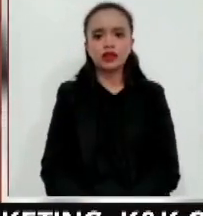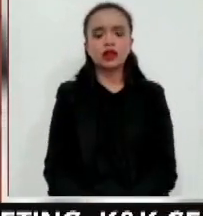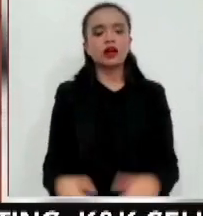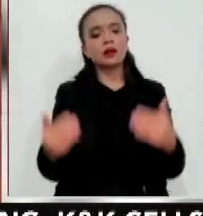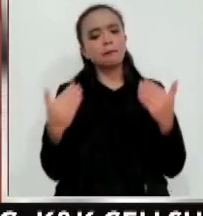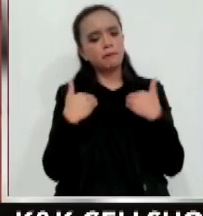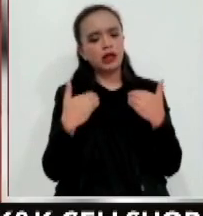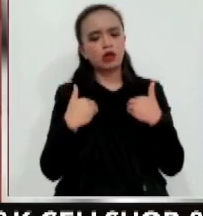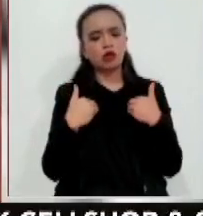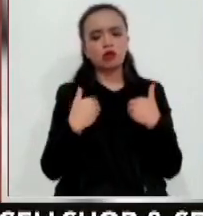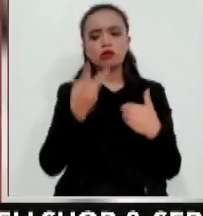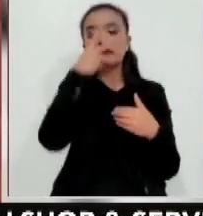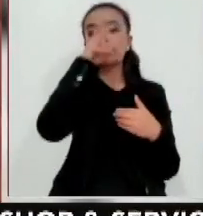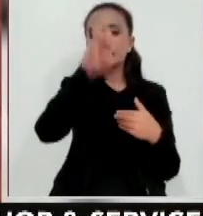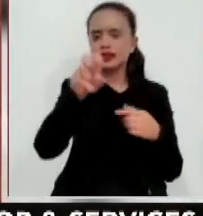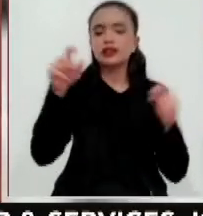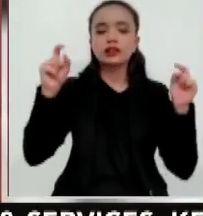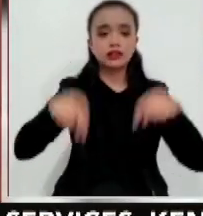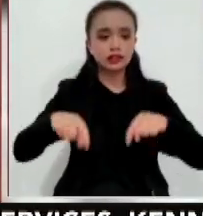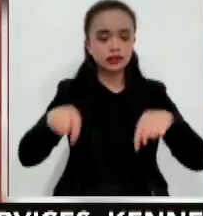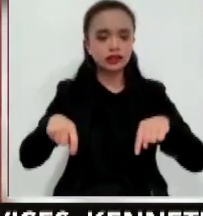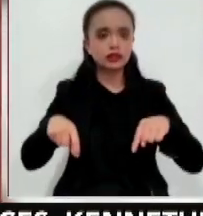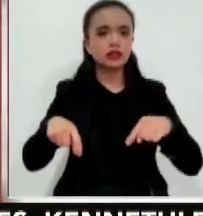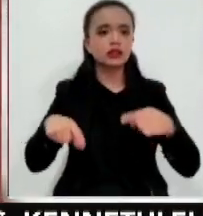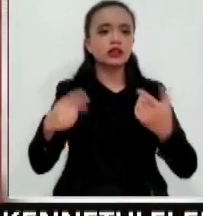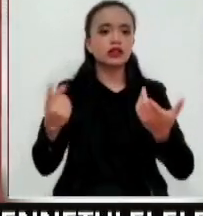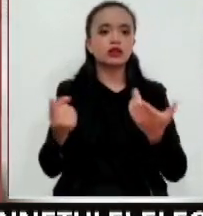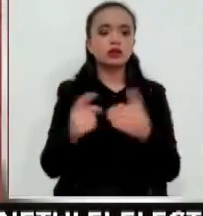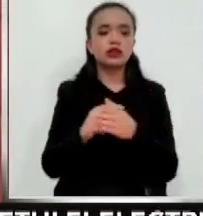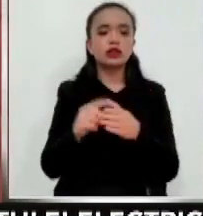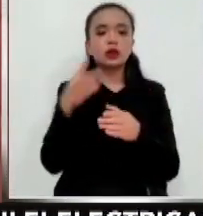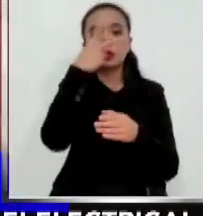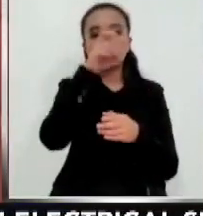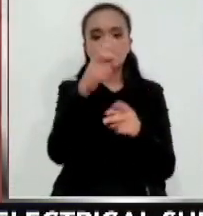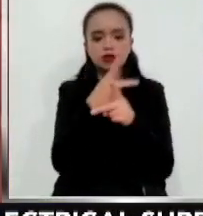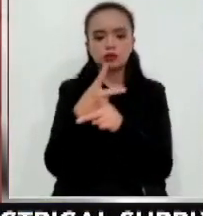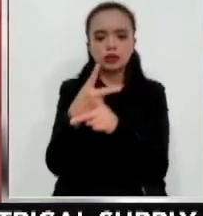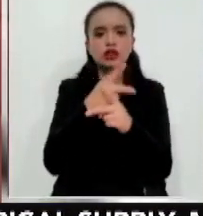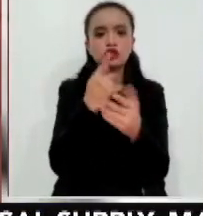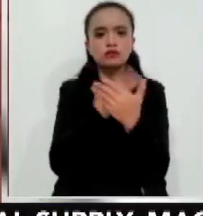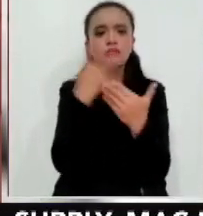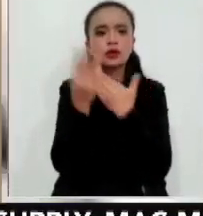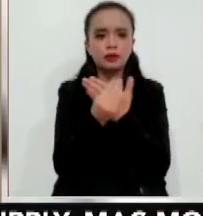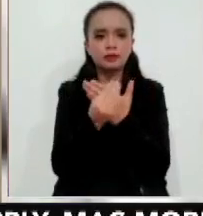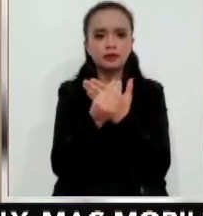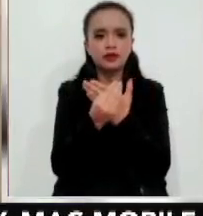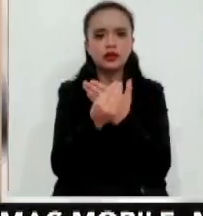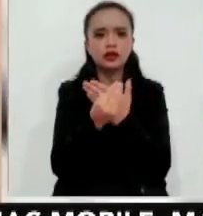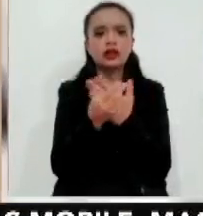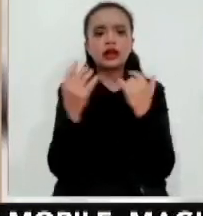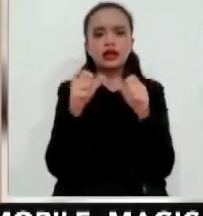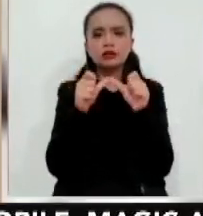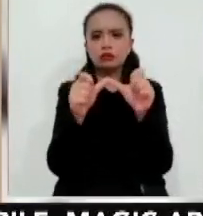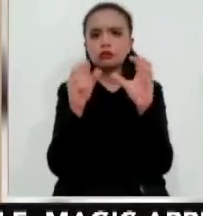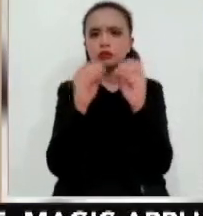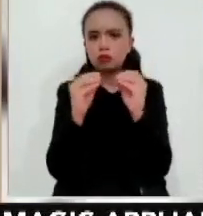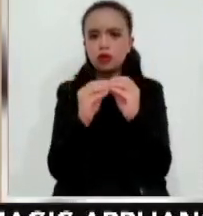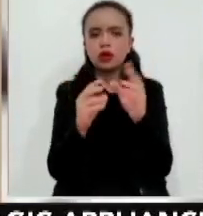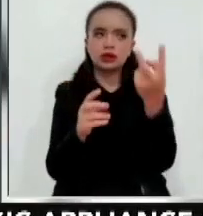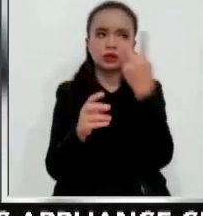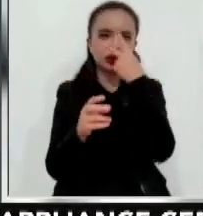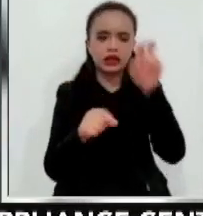kasi testigo mismo sa Witness Protection Program na tumistigo na at tumitistigo pa tungkol dito sa